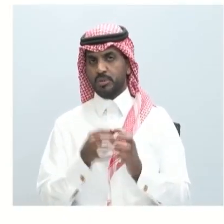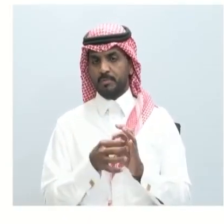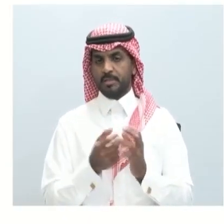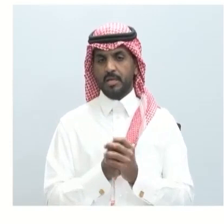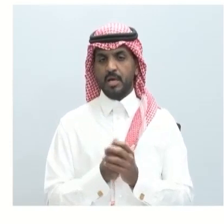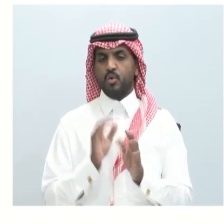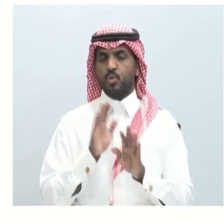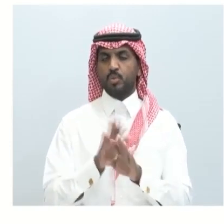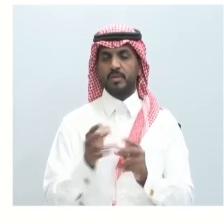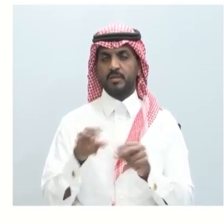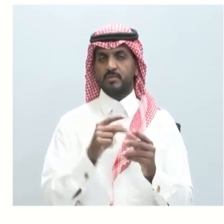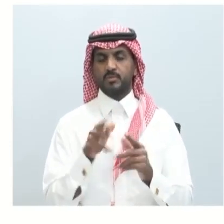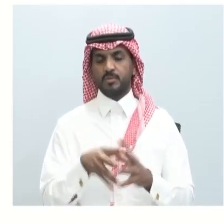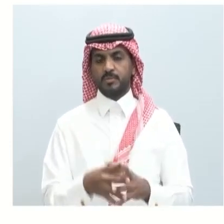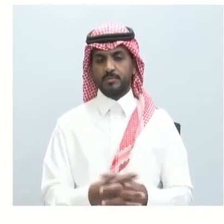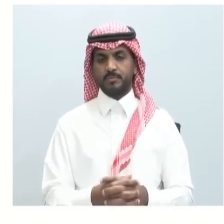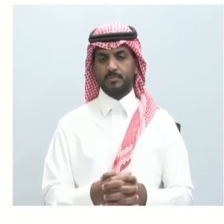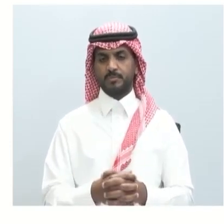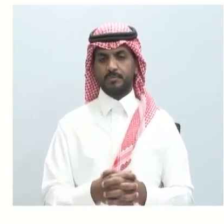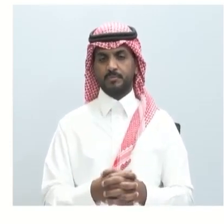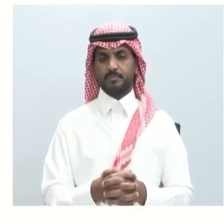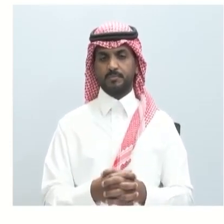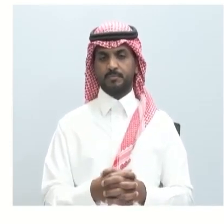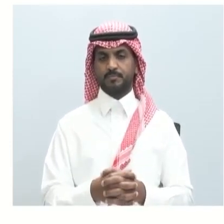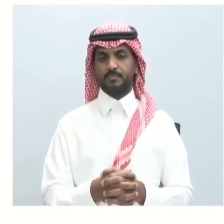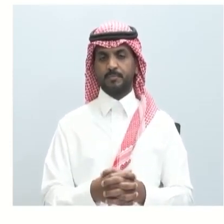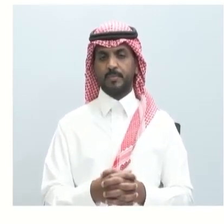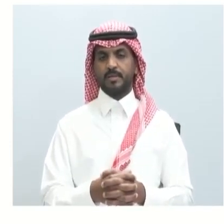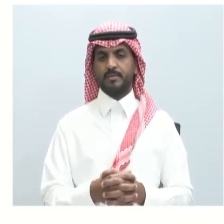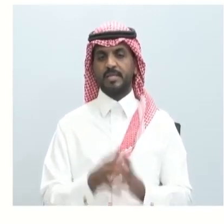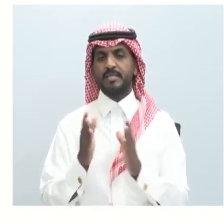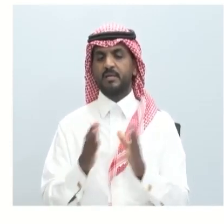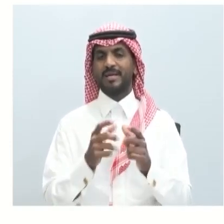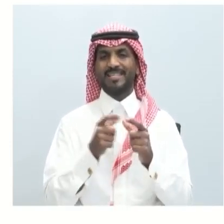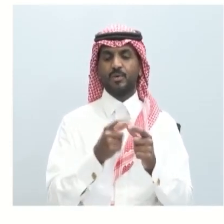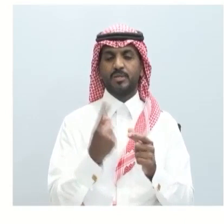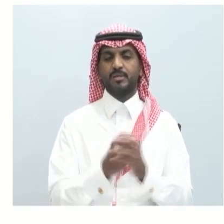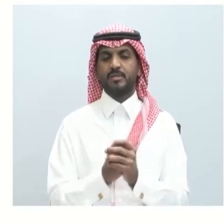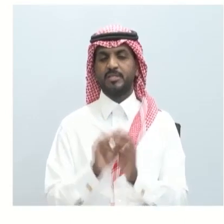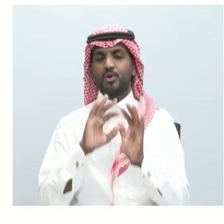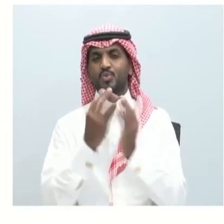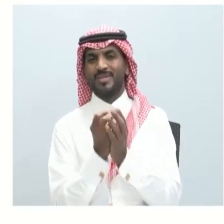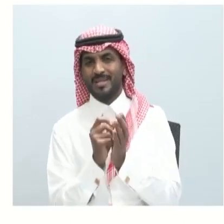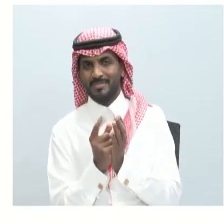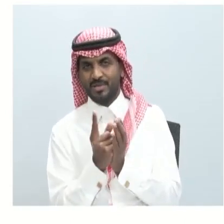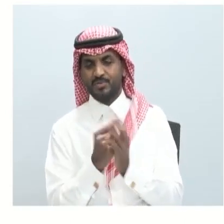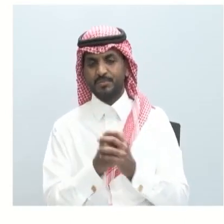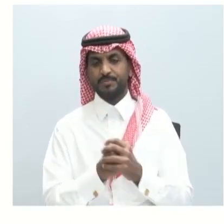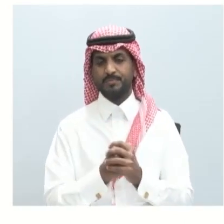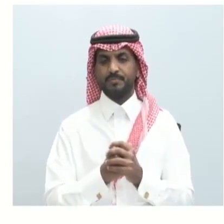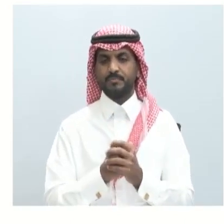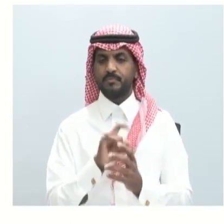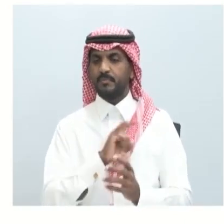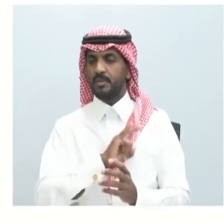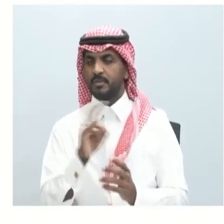بعض على الكروموسوم نفسه تنتقل معا كقطعه واحده اثناء تكوين الامشاج